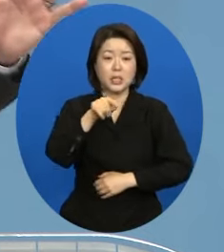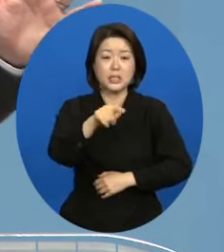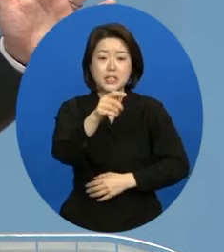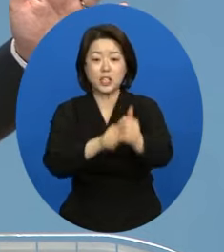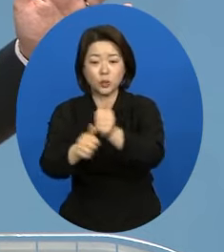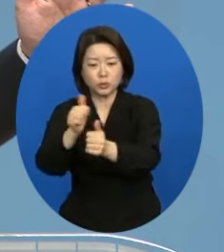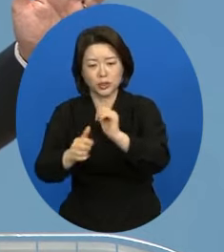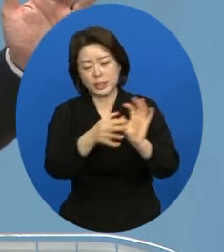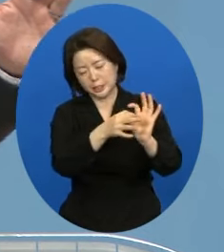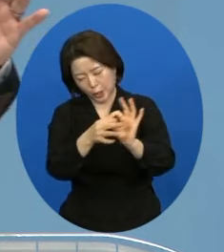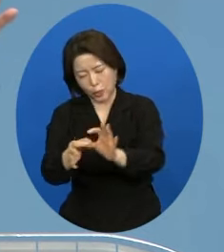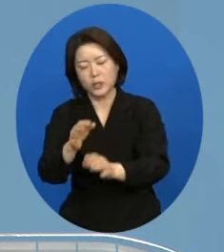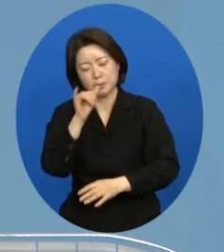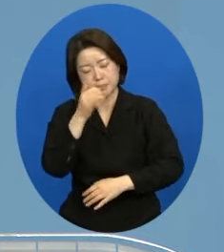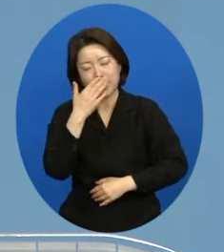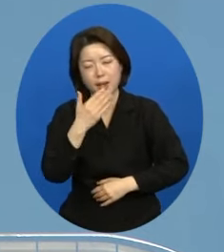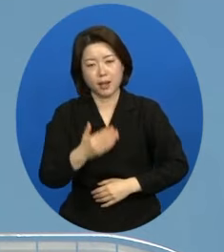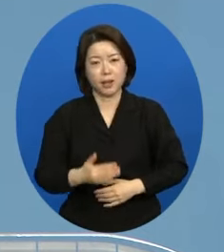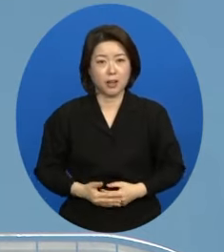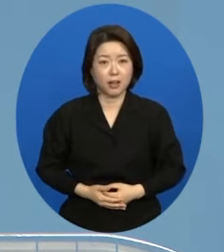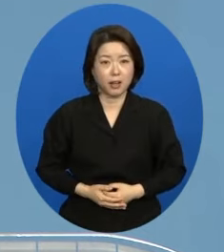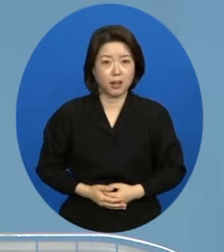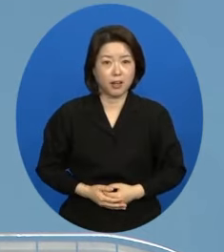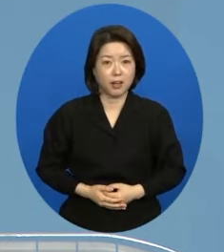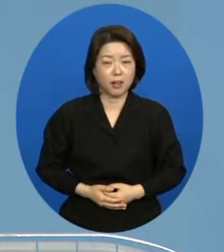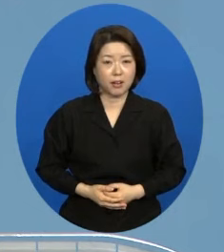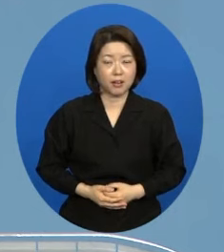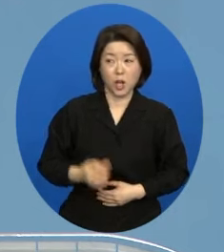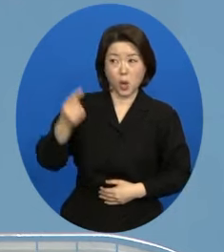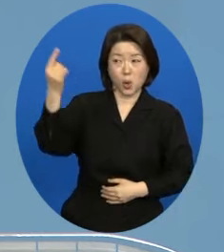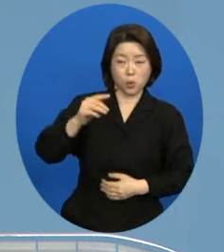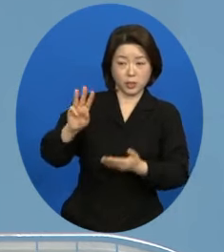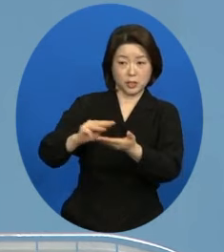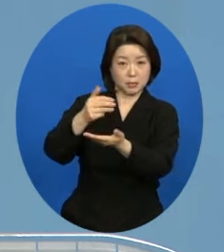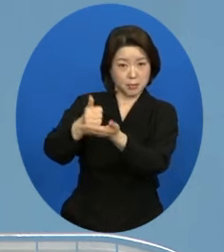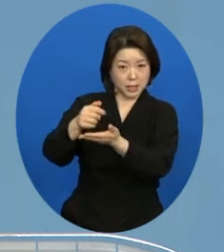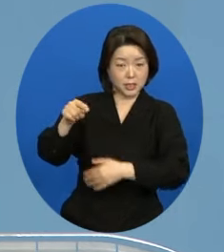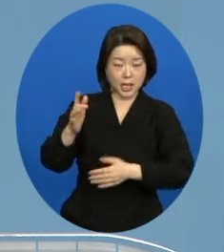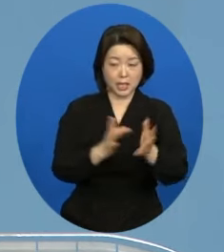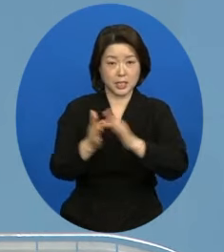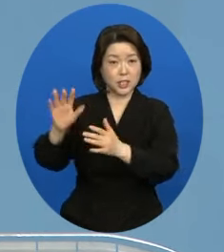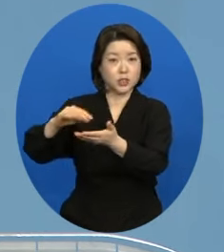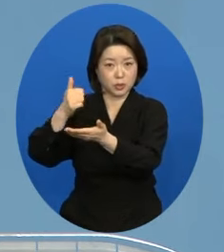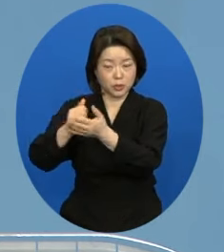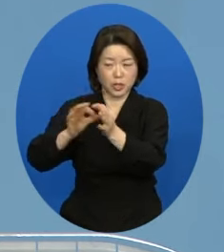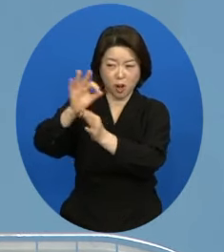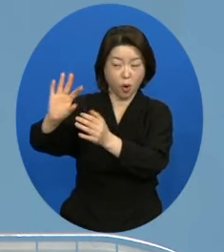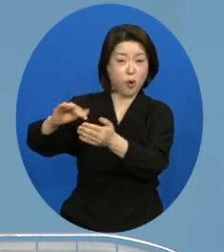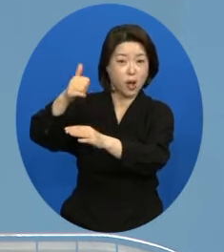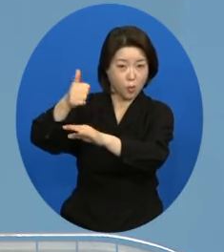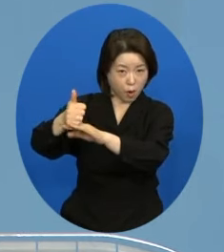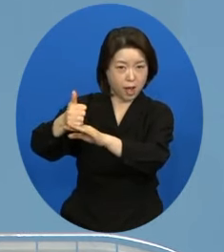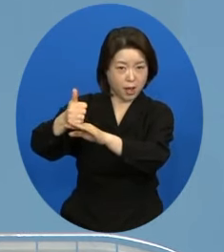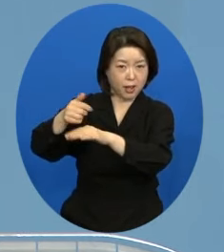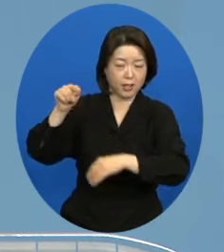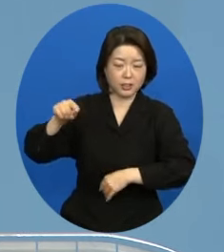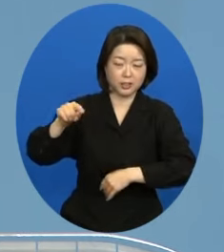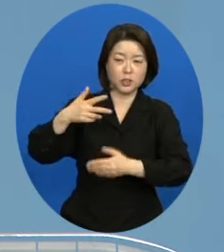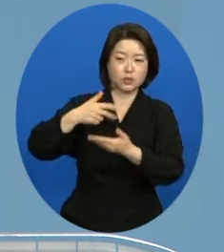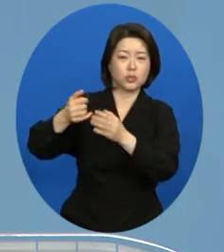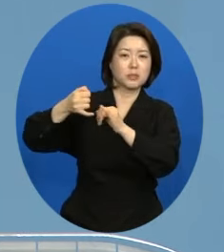영원히 어질 거야 아 오실 메시아 예수 그리스도 영원한 왕 주님을